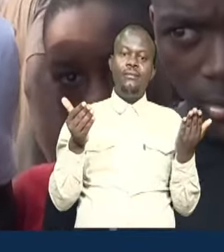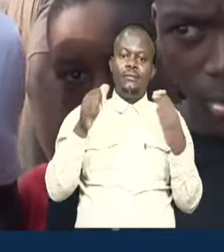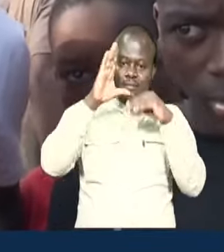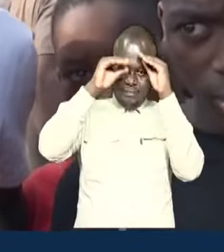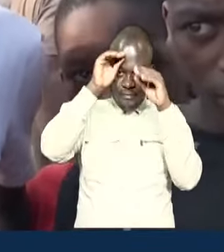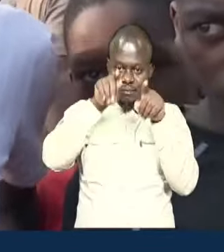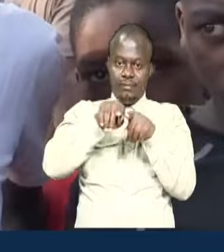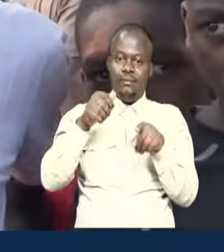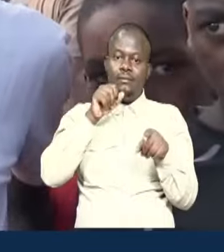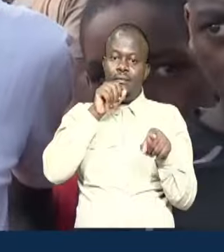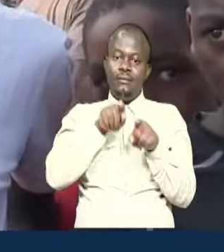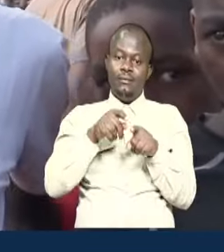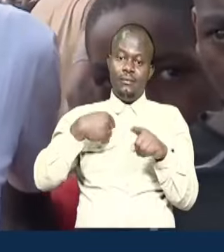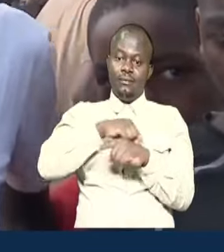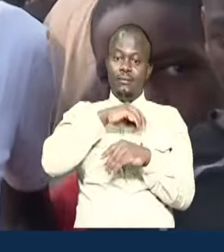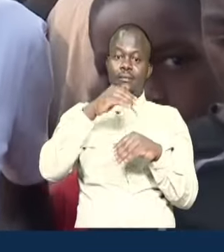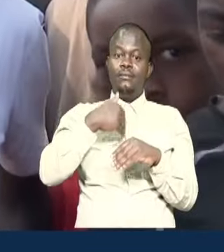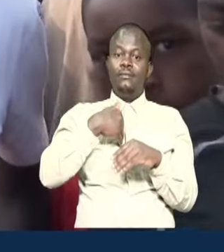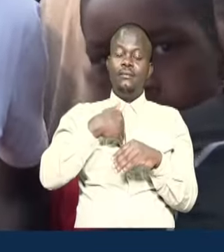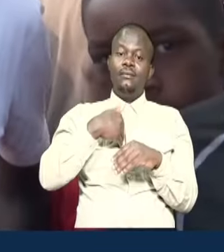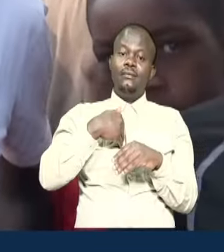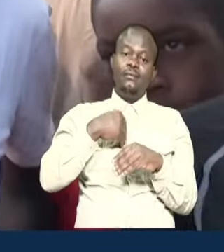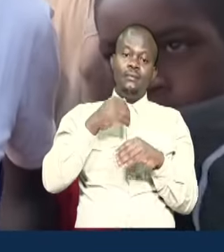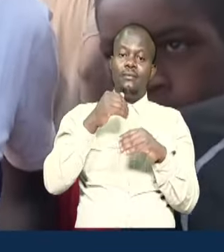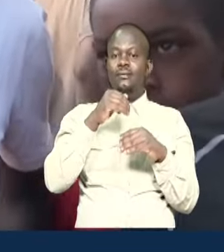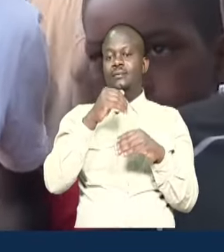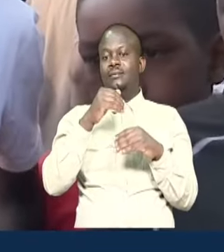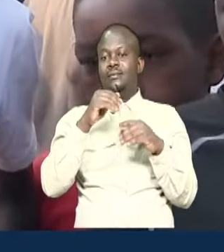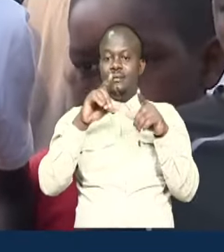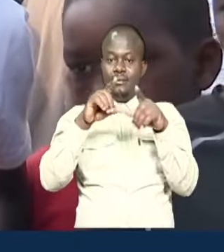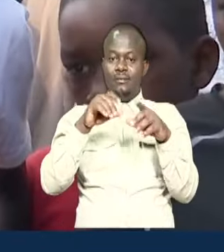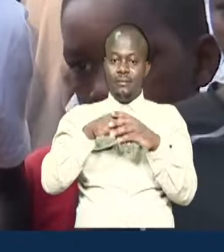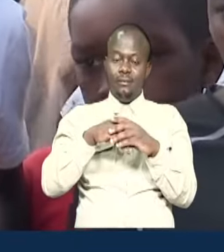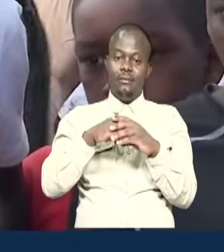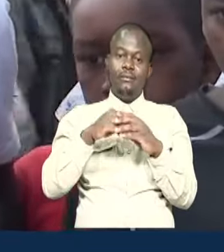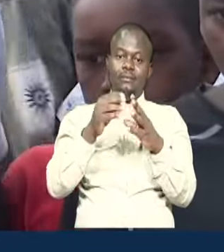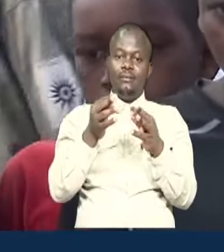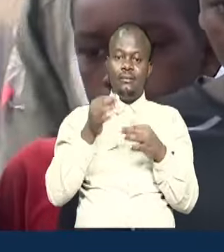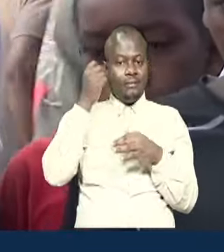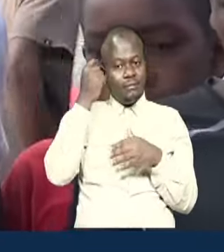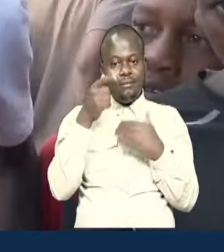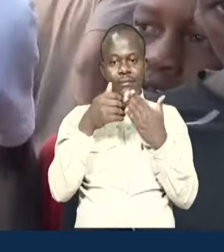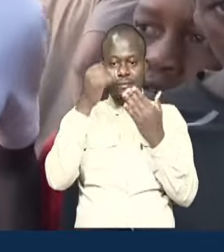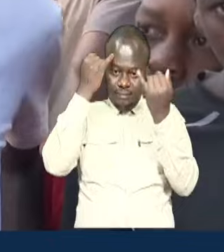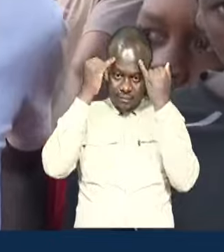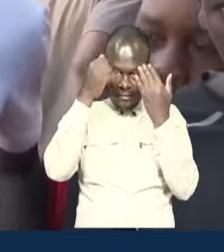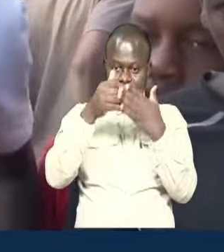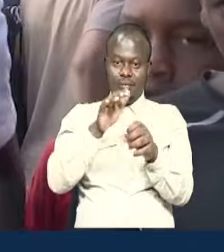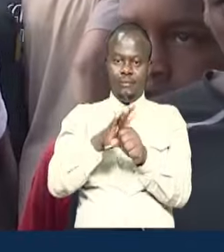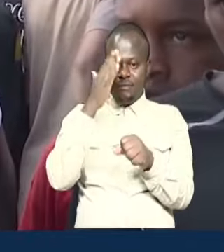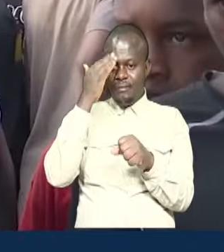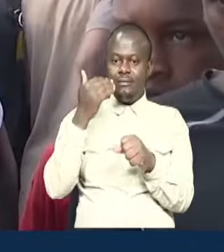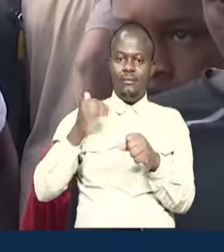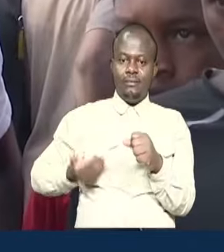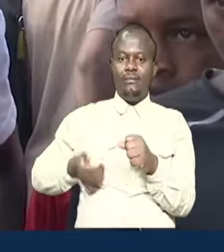n'abasaza bacu nagize umugisha ndiga mfite lisanse muri finance urumva n'ibitekerezo ni byinshi kuko ndi umugore